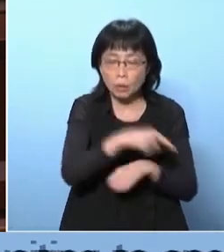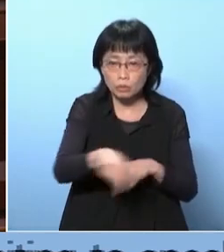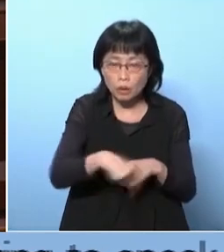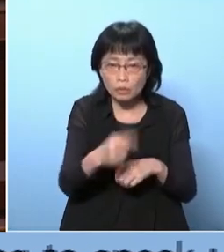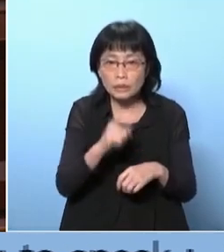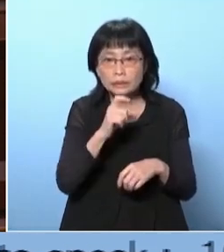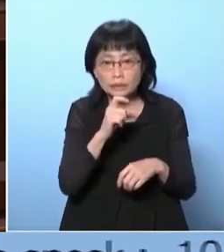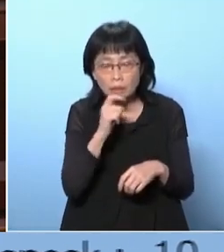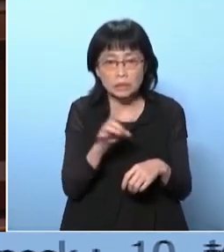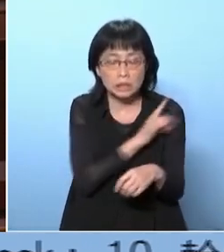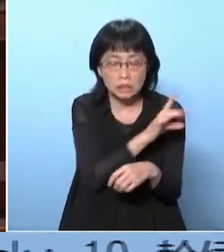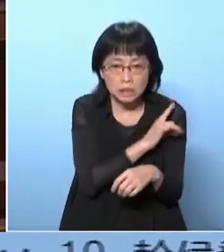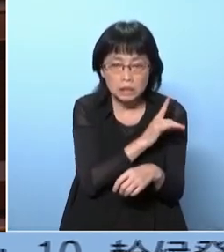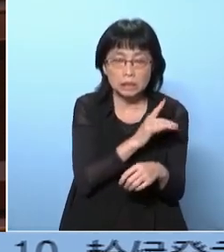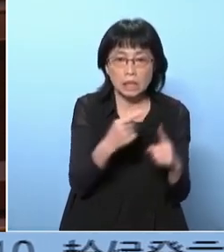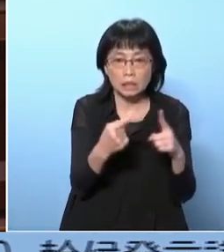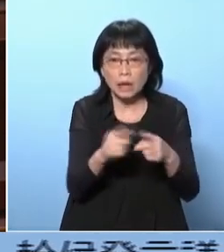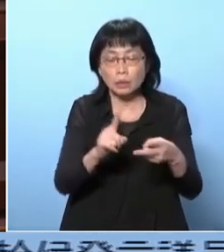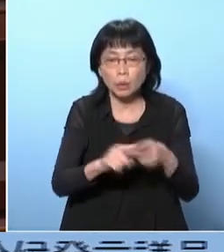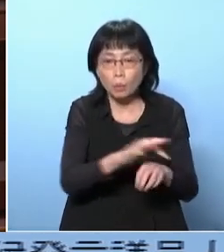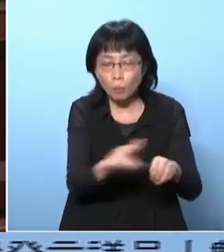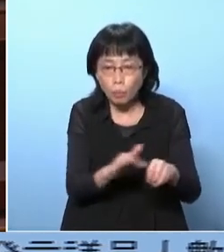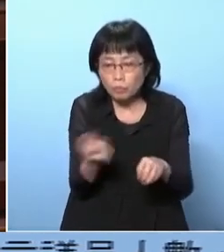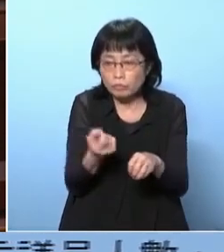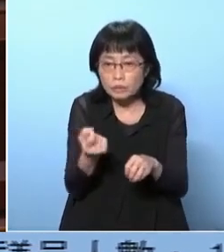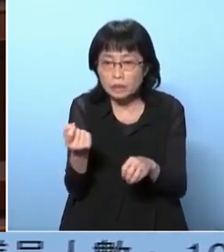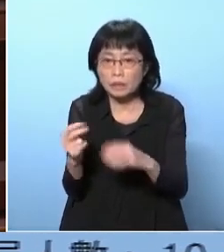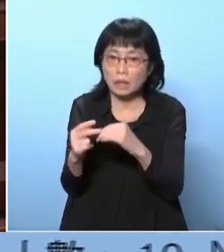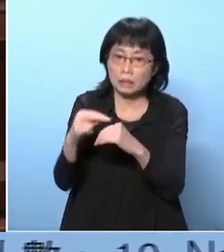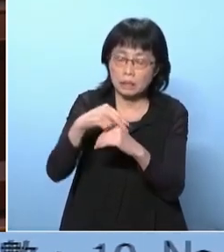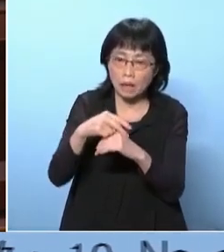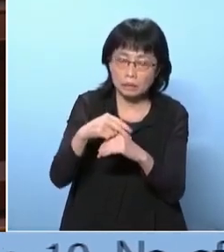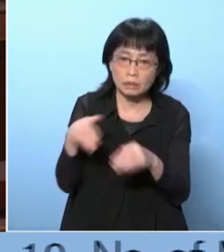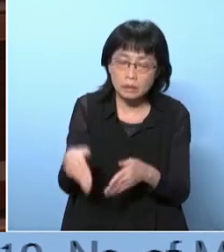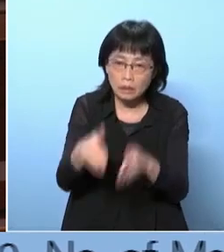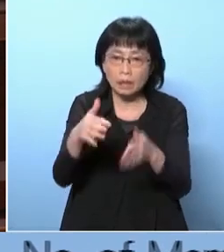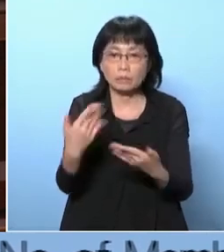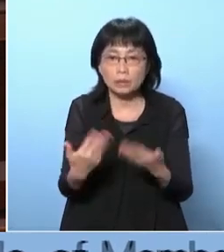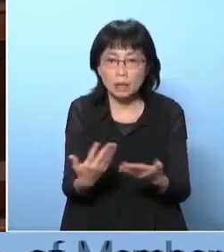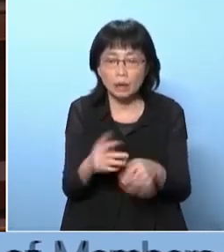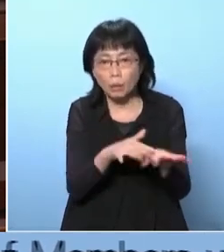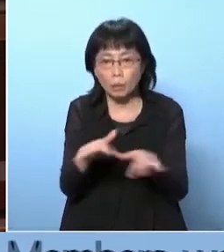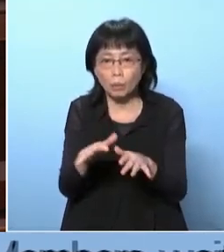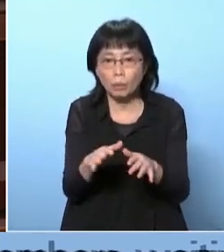境和人工湖、鄰近的鄉村、恆生徑和海鮮街的地理，